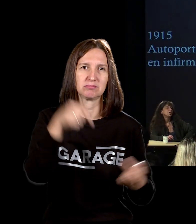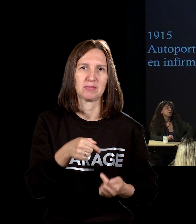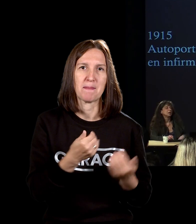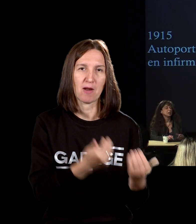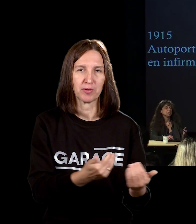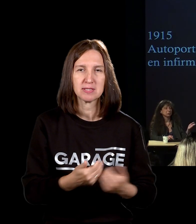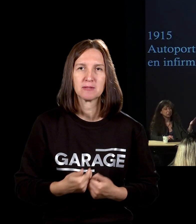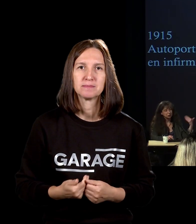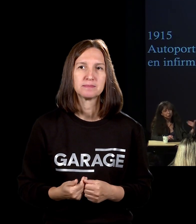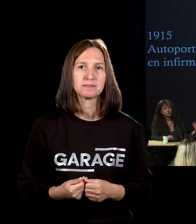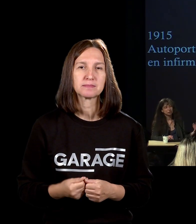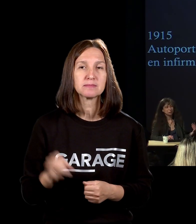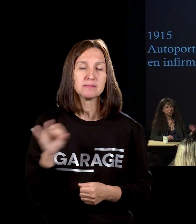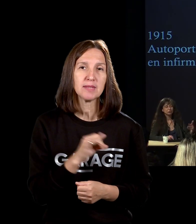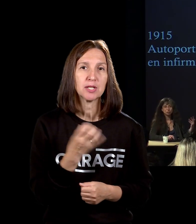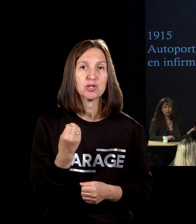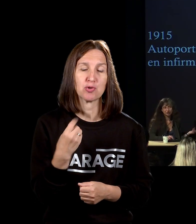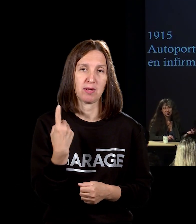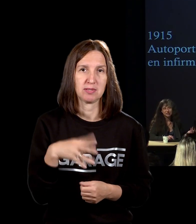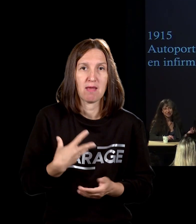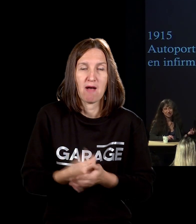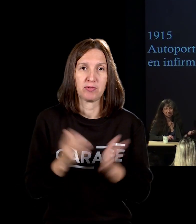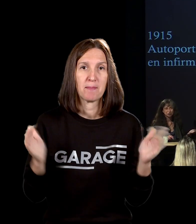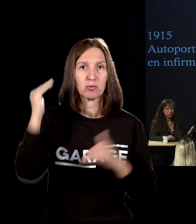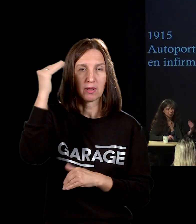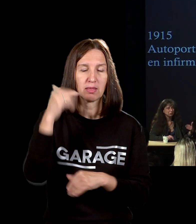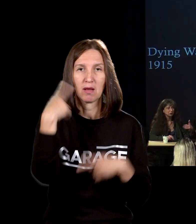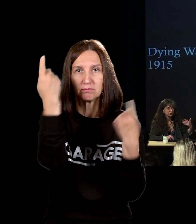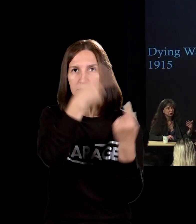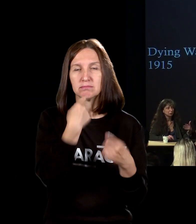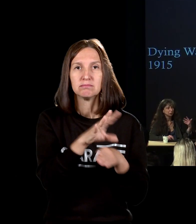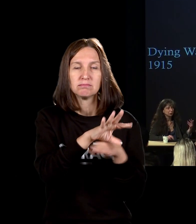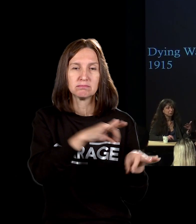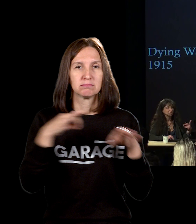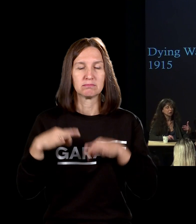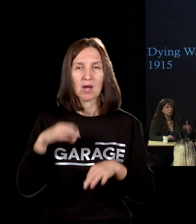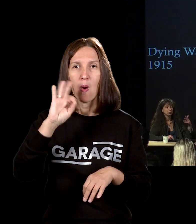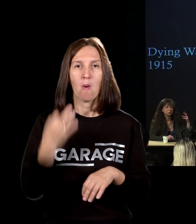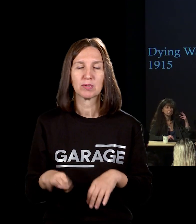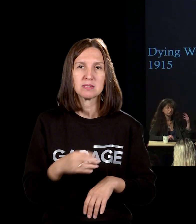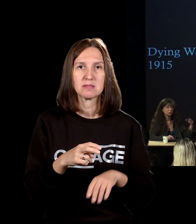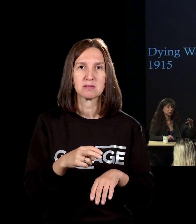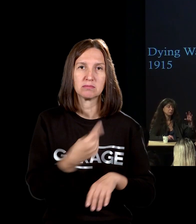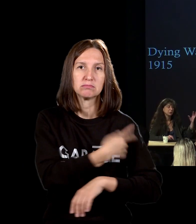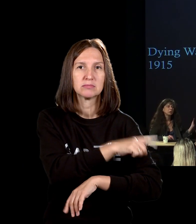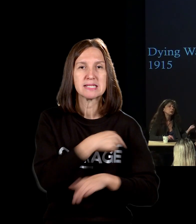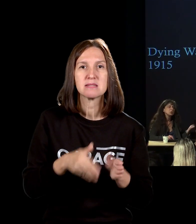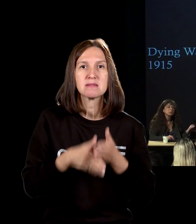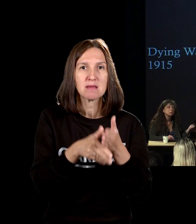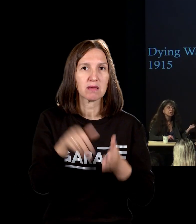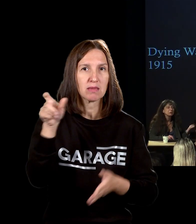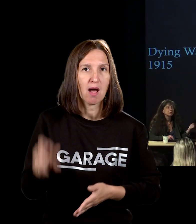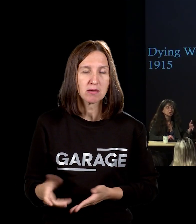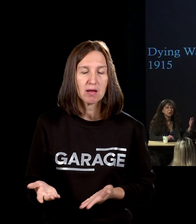была. Еще один автопортрет в образе санитара, да, еще, как бы, и вот эти вот все время эти, как бы, автопортреты,